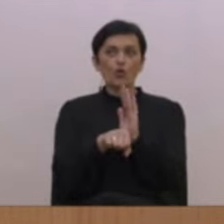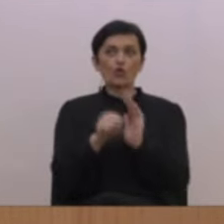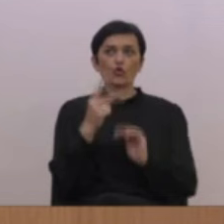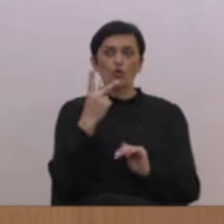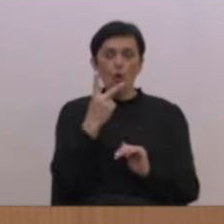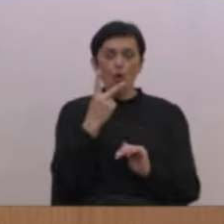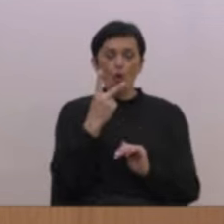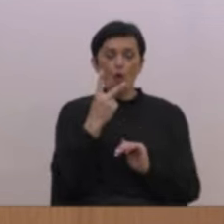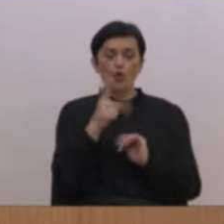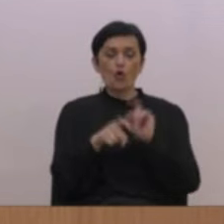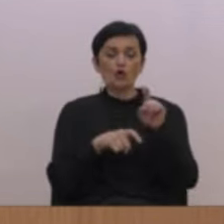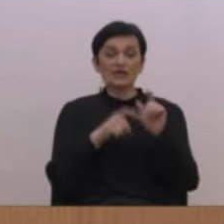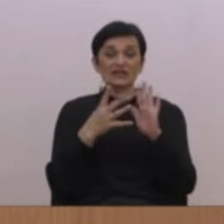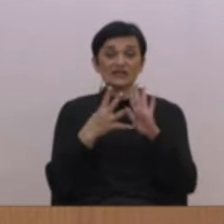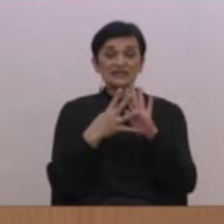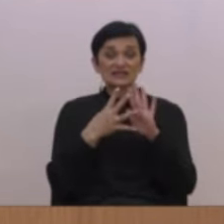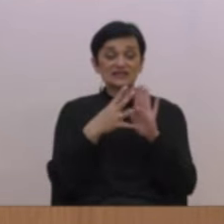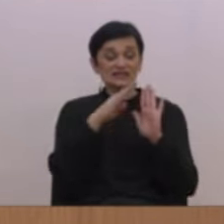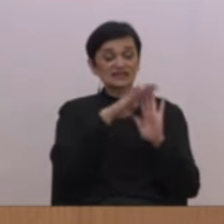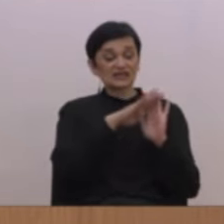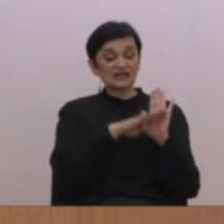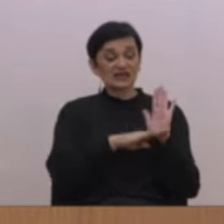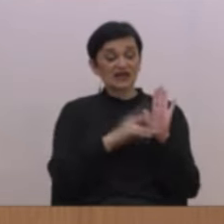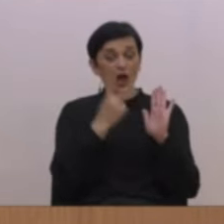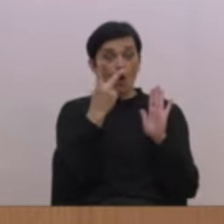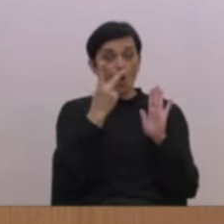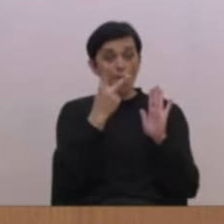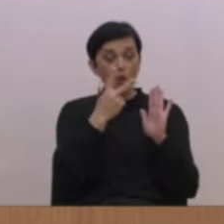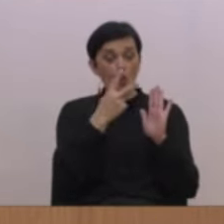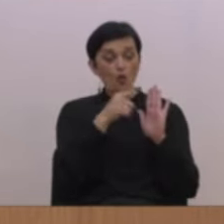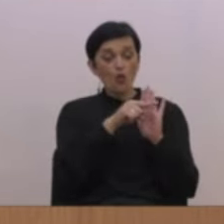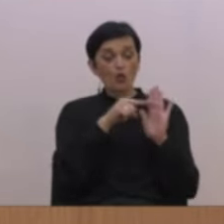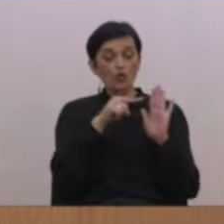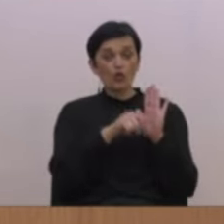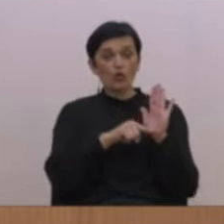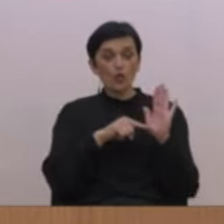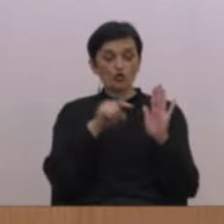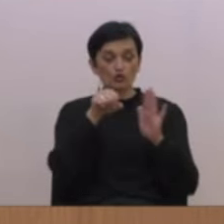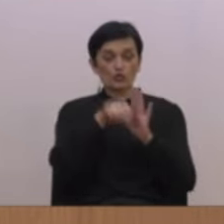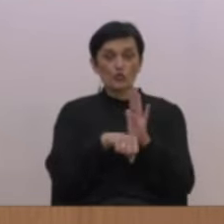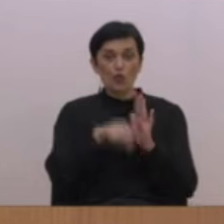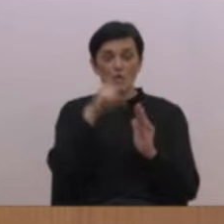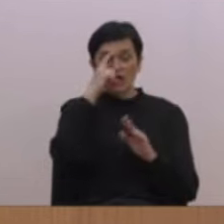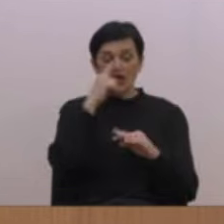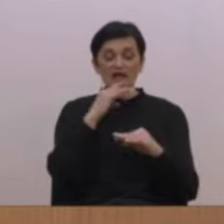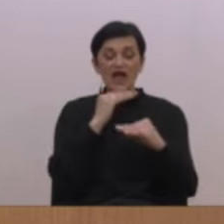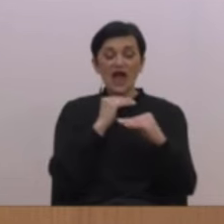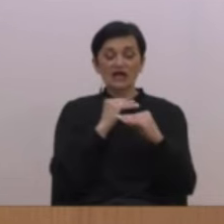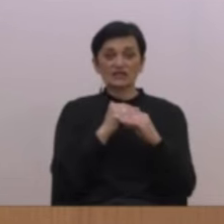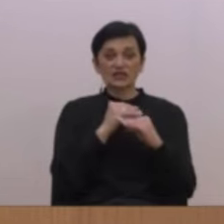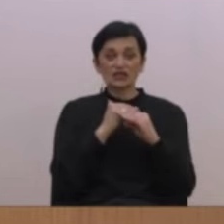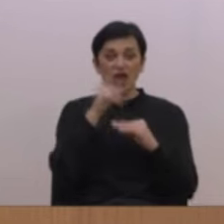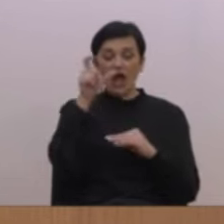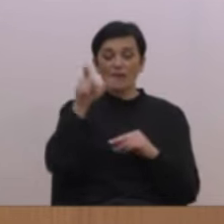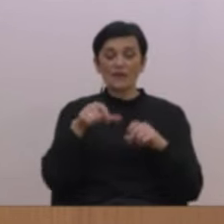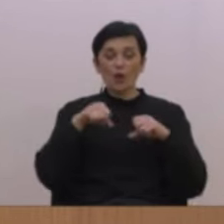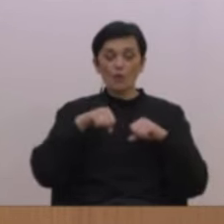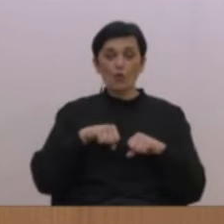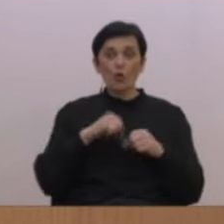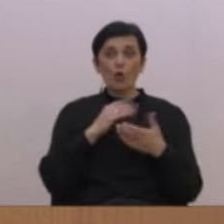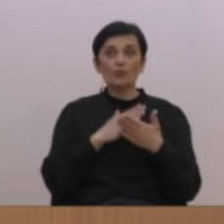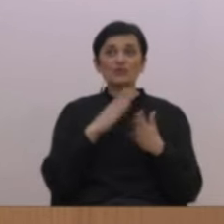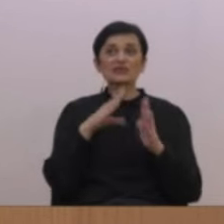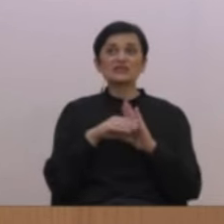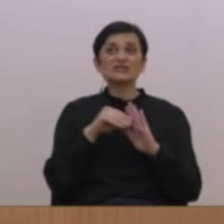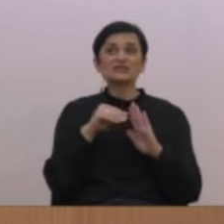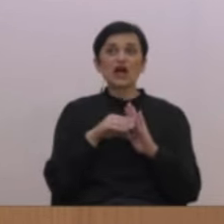nabiji 9-dan, es aris genderuli tanastoroba da adamianis uprebebi da es aris